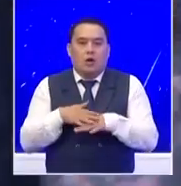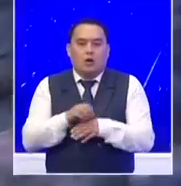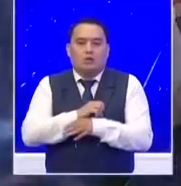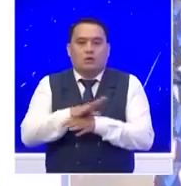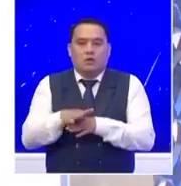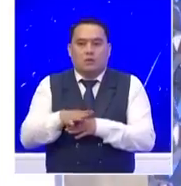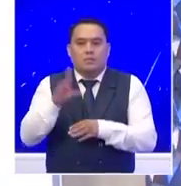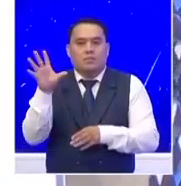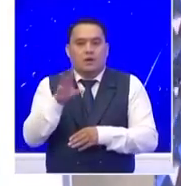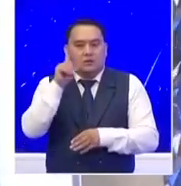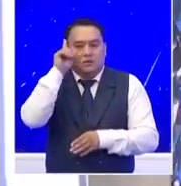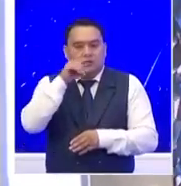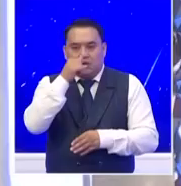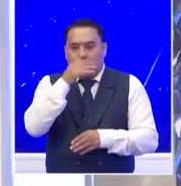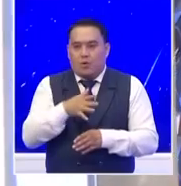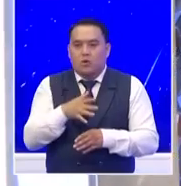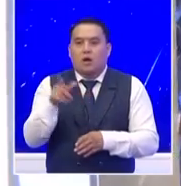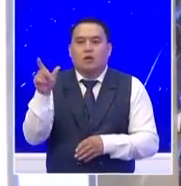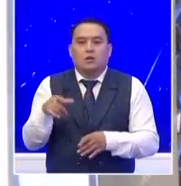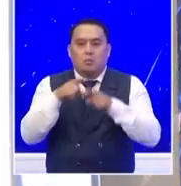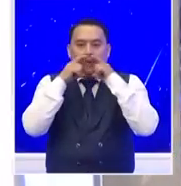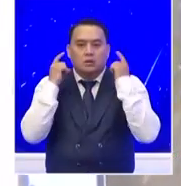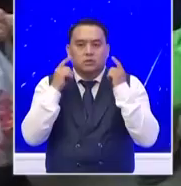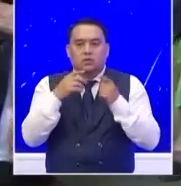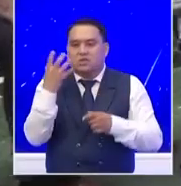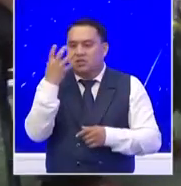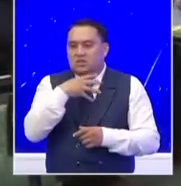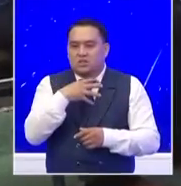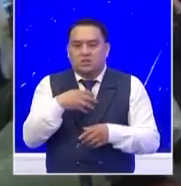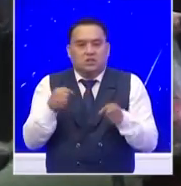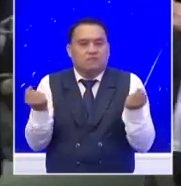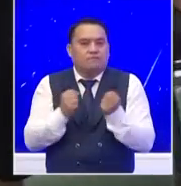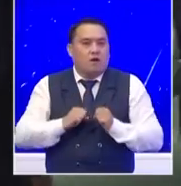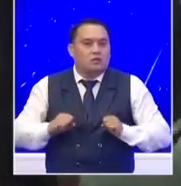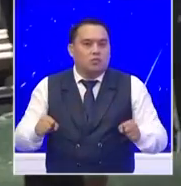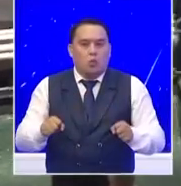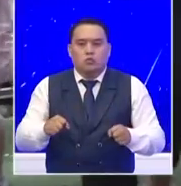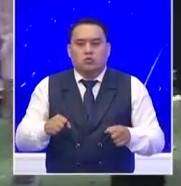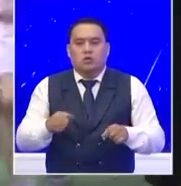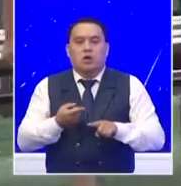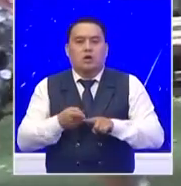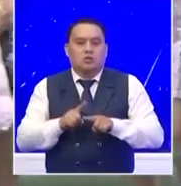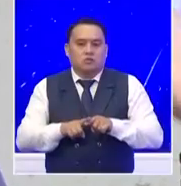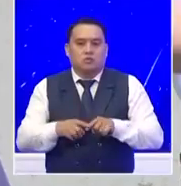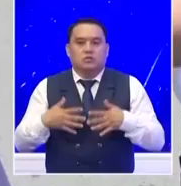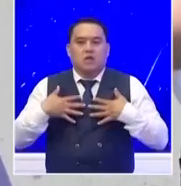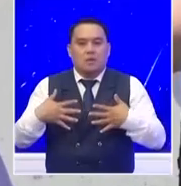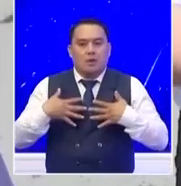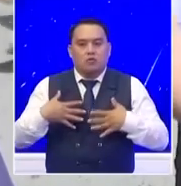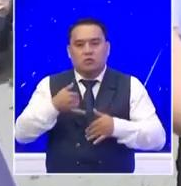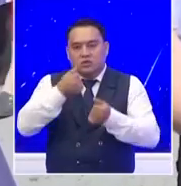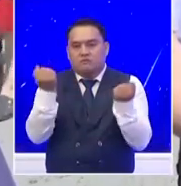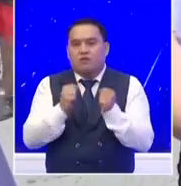коронавирустың барына сенбейді, сондықтан маска тақпайды. Қазіргідей аптап ыстықта бет аузымызды тұмшалап жүргіміз келмейді, демалу мүмкін емес